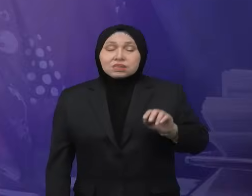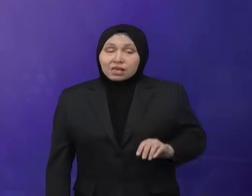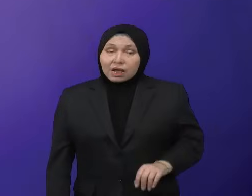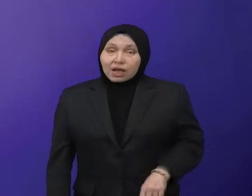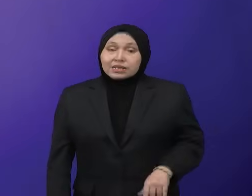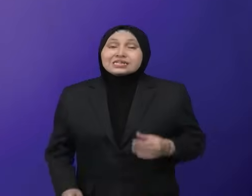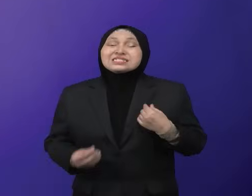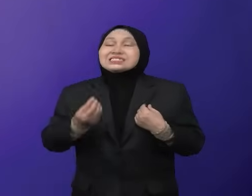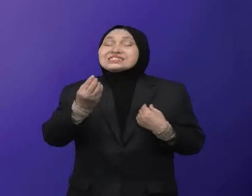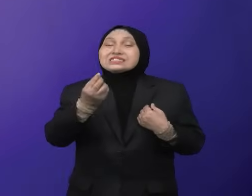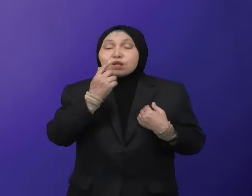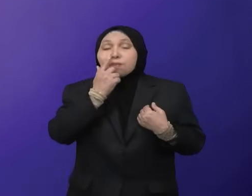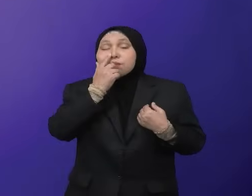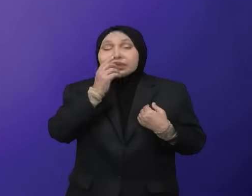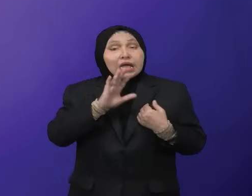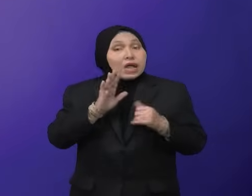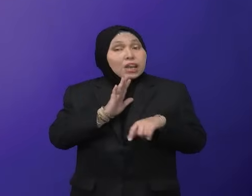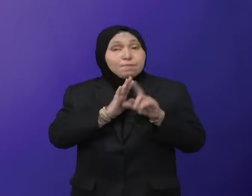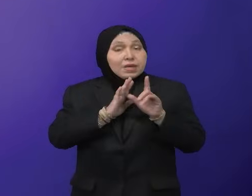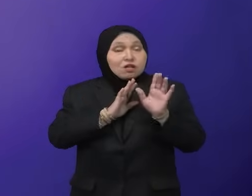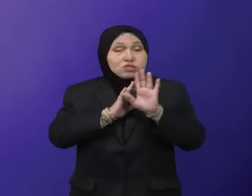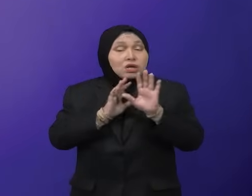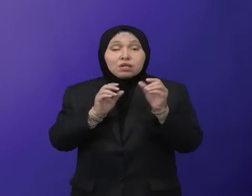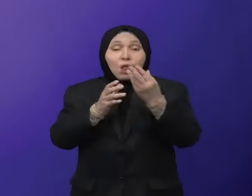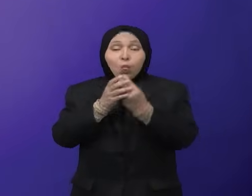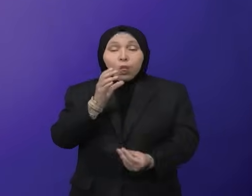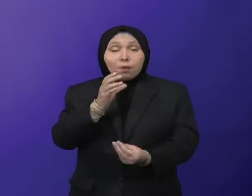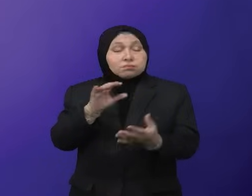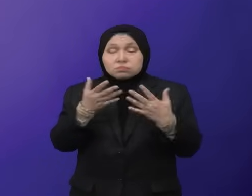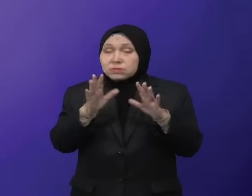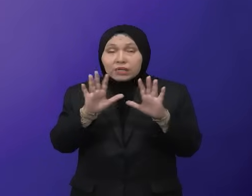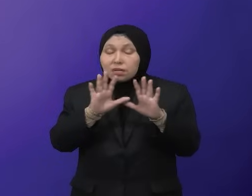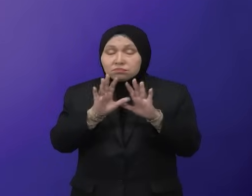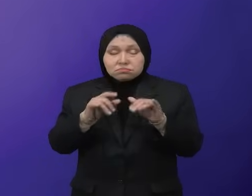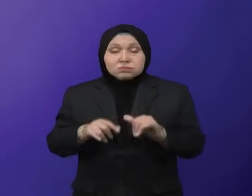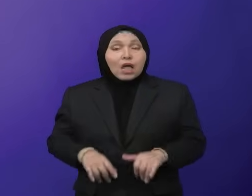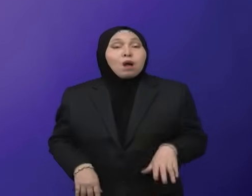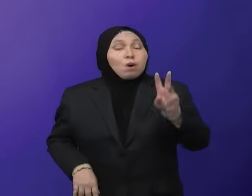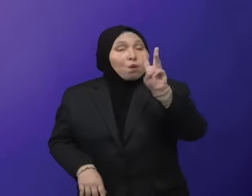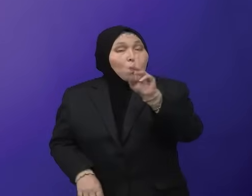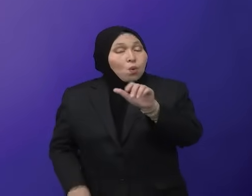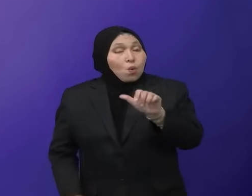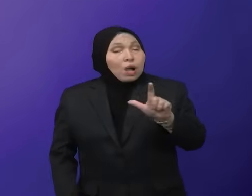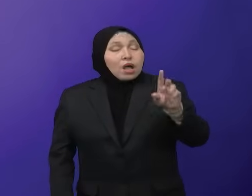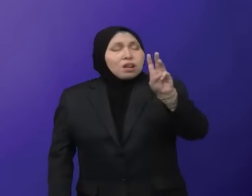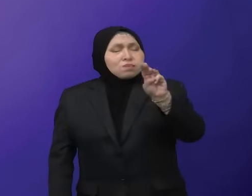biar ada sedikit. Okey, jangan lebih dan jangan langsung tak ada. Begitu. Wal